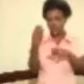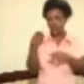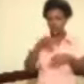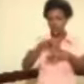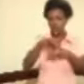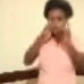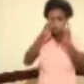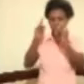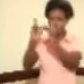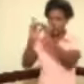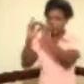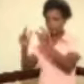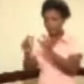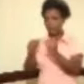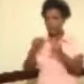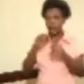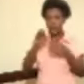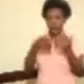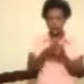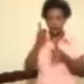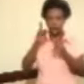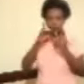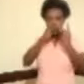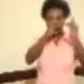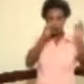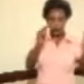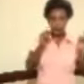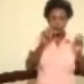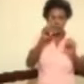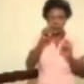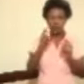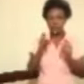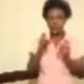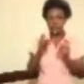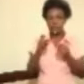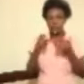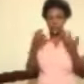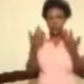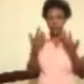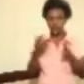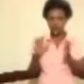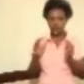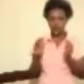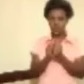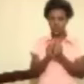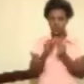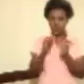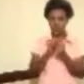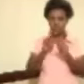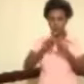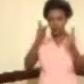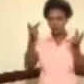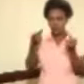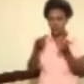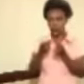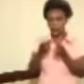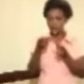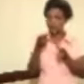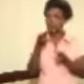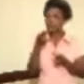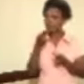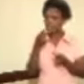Pétionville. Quand ça y est, il n'y a pas de doute, il faudra complètement évacuer les gens. Quand c'est place publique que y est.